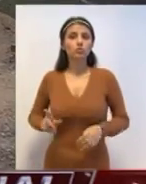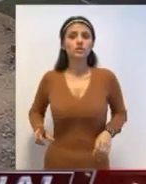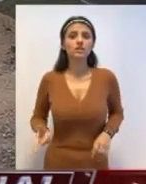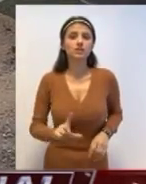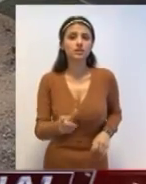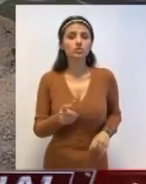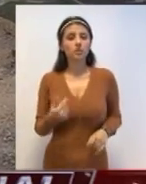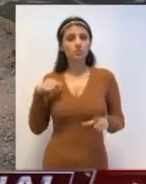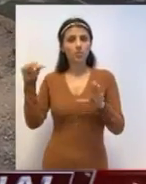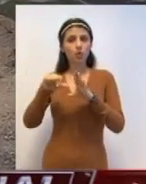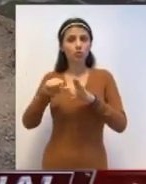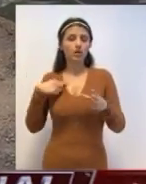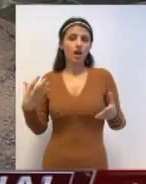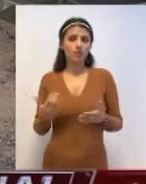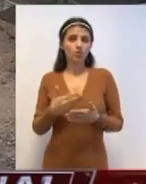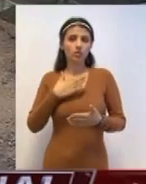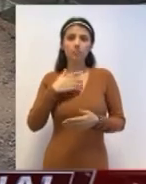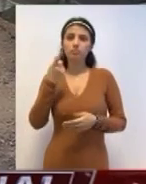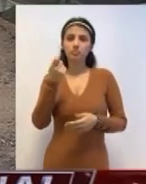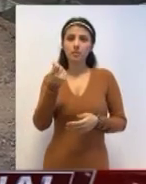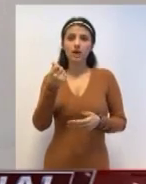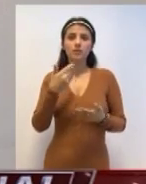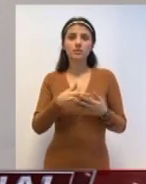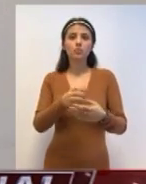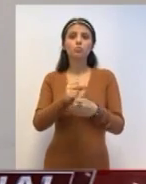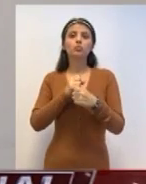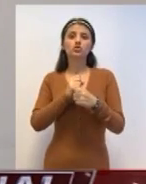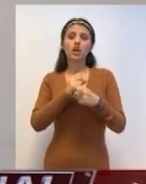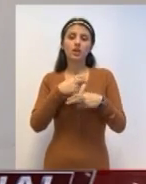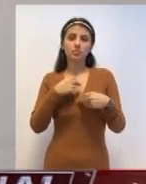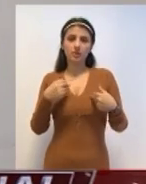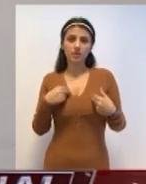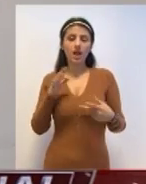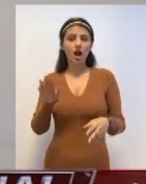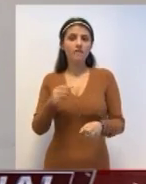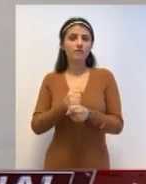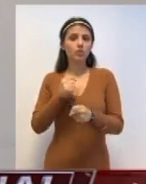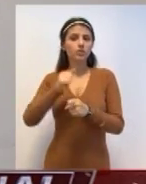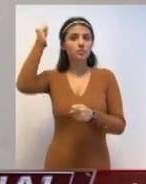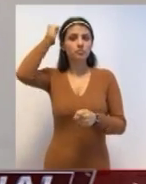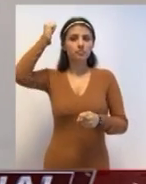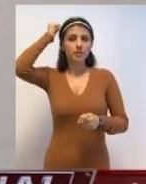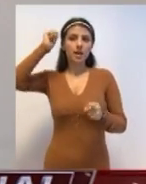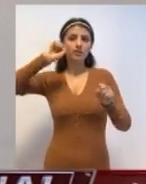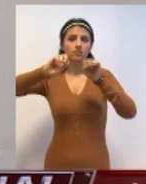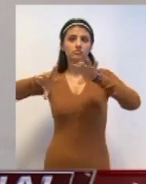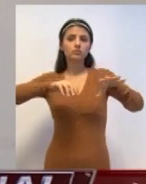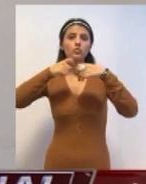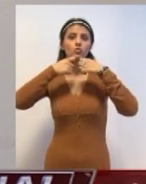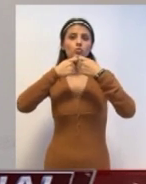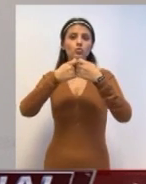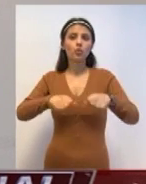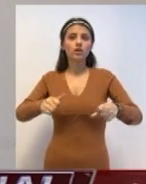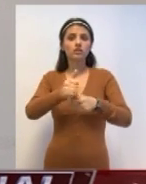buldul, excavatorul și motorina pe care am procurat-o, pe banii din bugetul local. Am făcut pietruiri pe întreaga